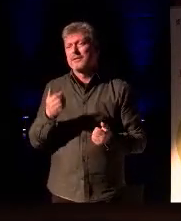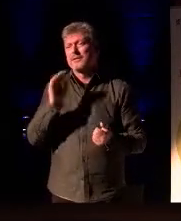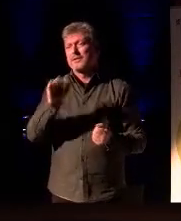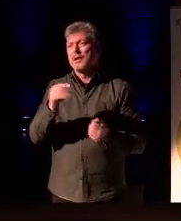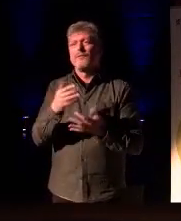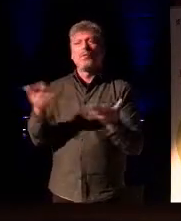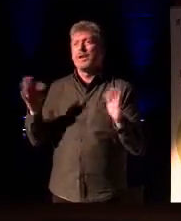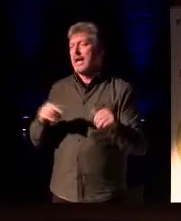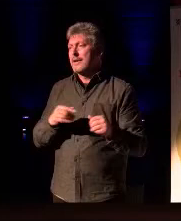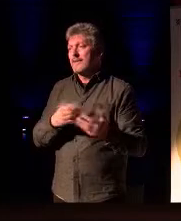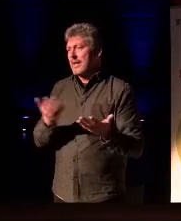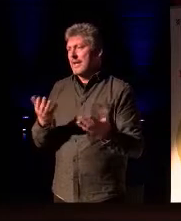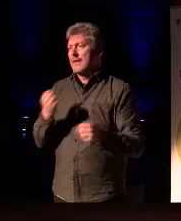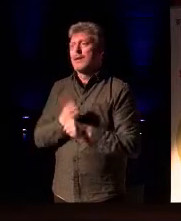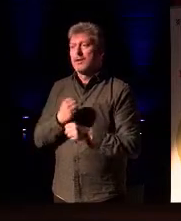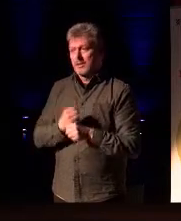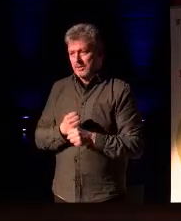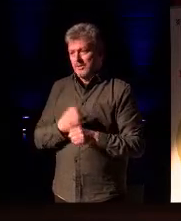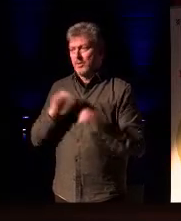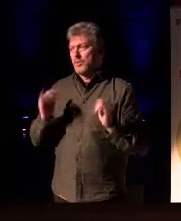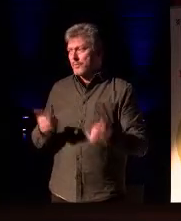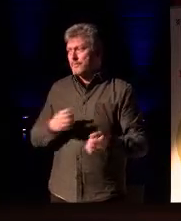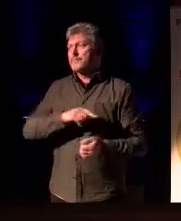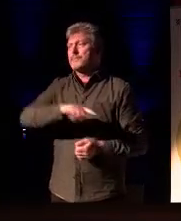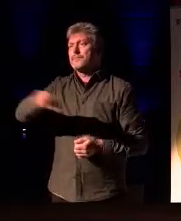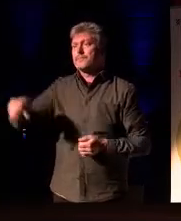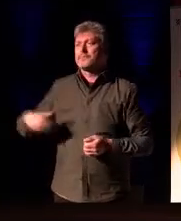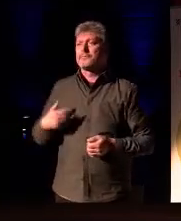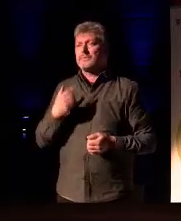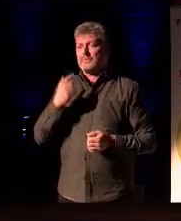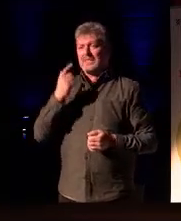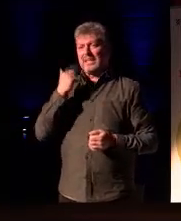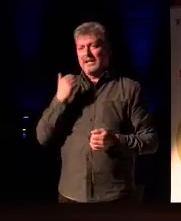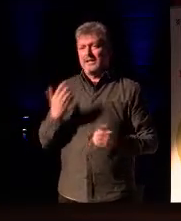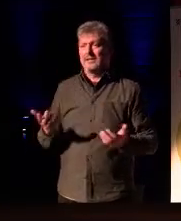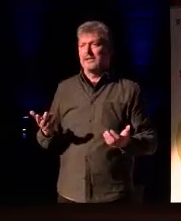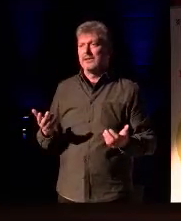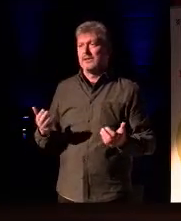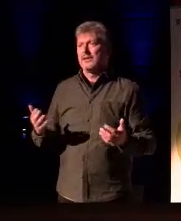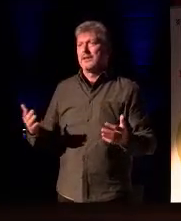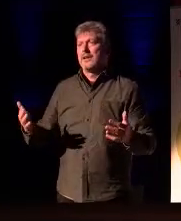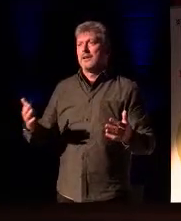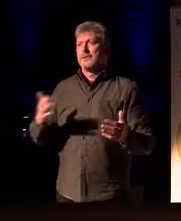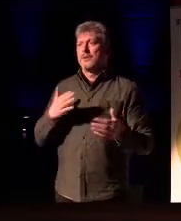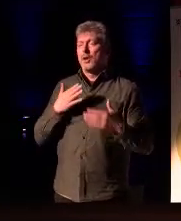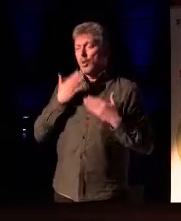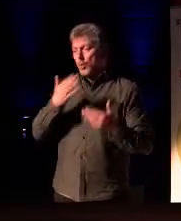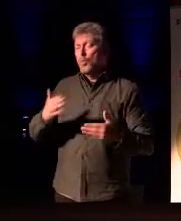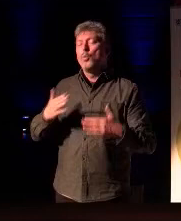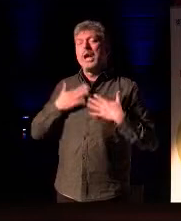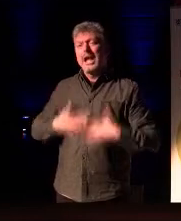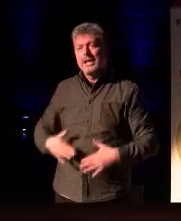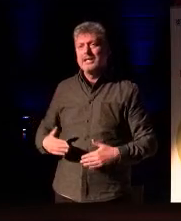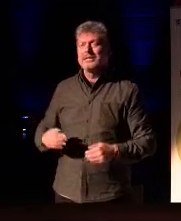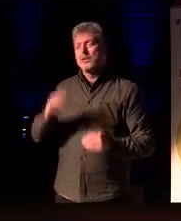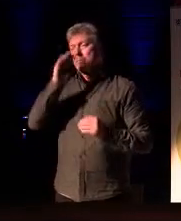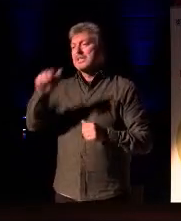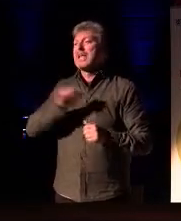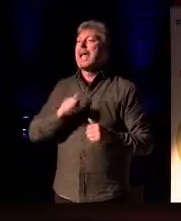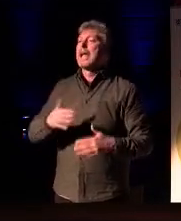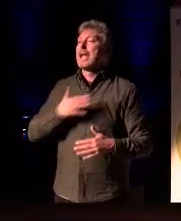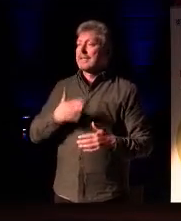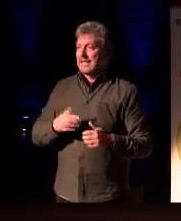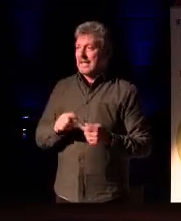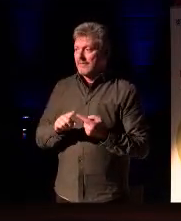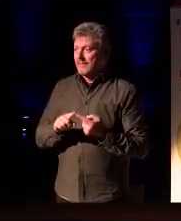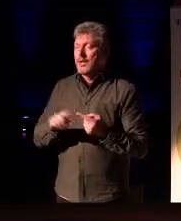Det at eldre med beholder god helse lengre og opplever å mestre egne liv.